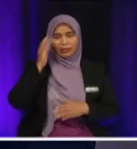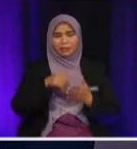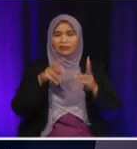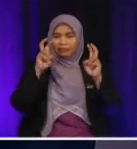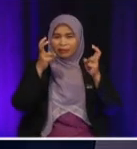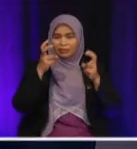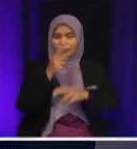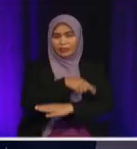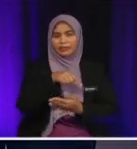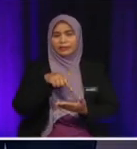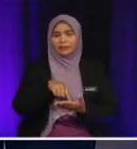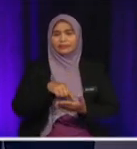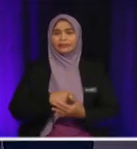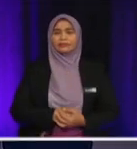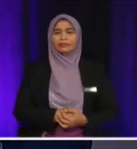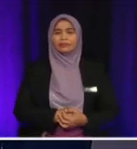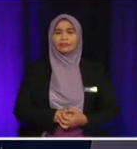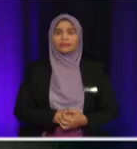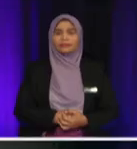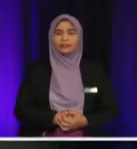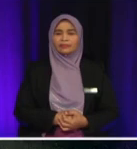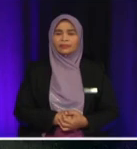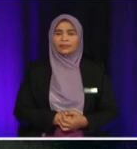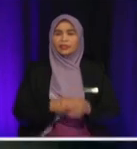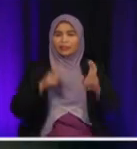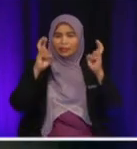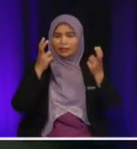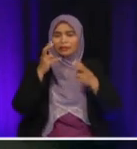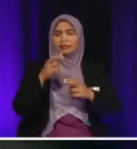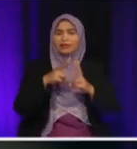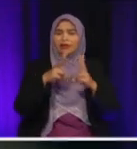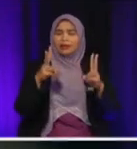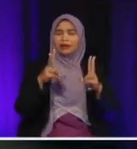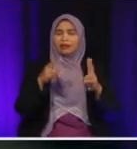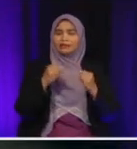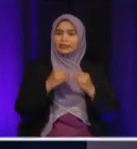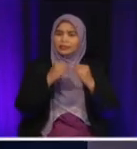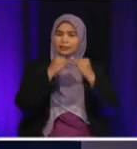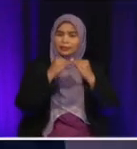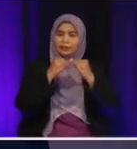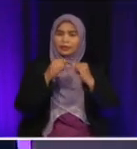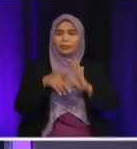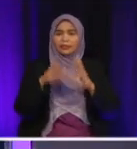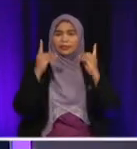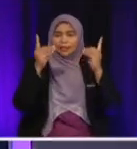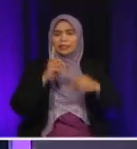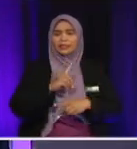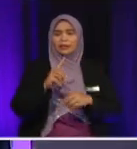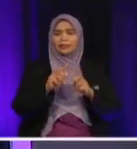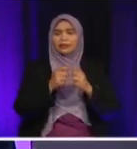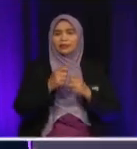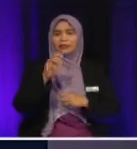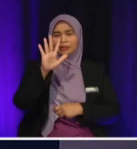Agak-agak apa tajuk kita hari ini ya? Ya. Tajuknya sangat istimewa, pelajaran 15 Pendidikan Islam tingkatan